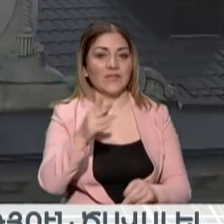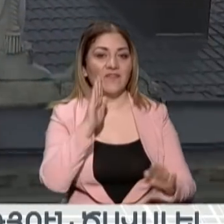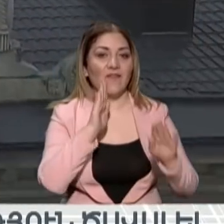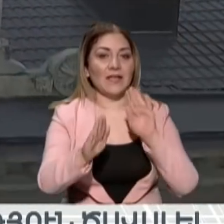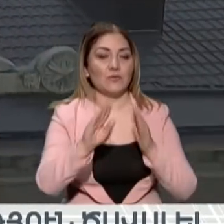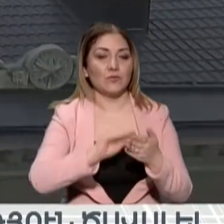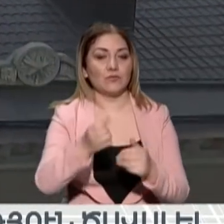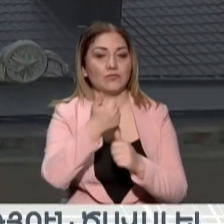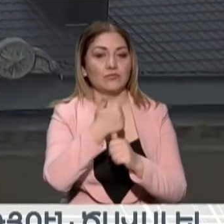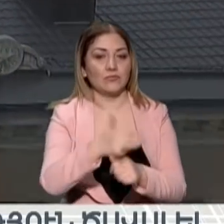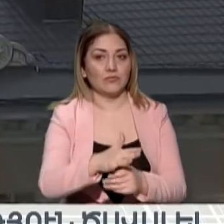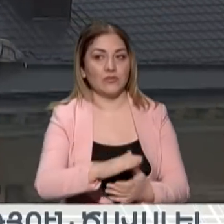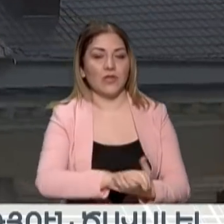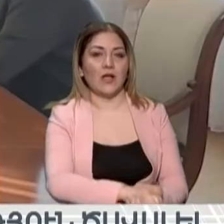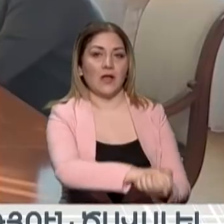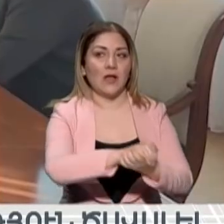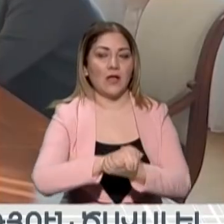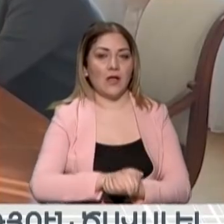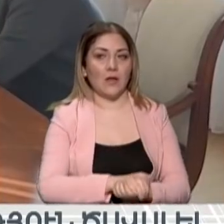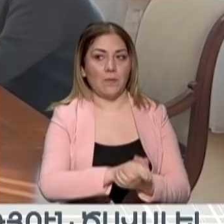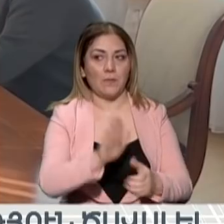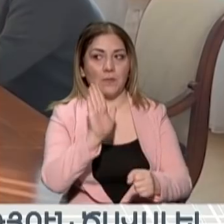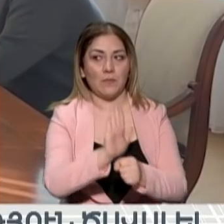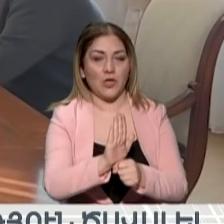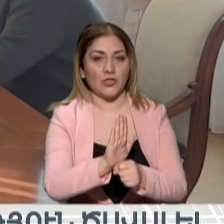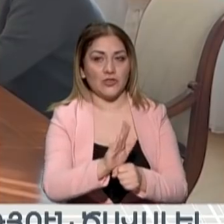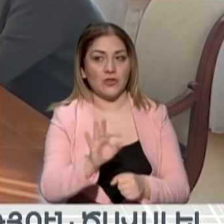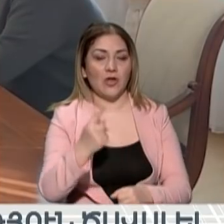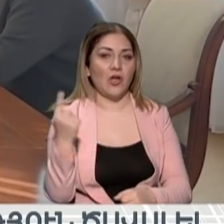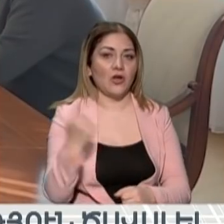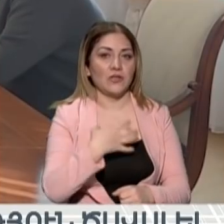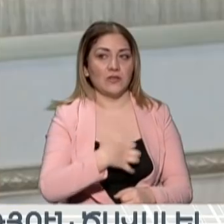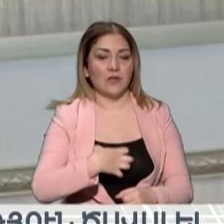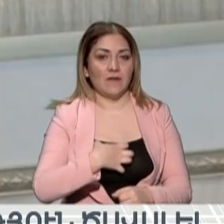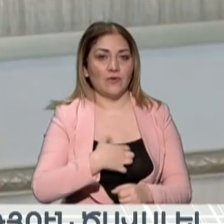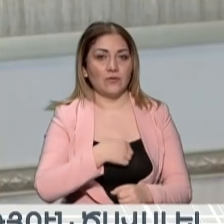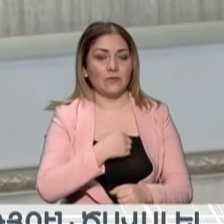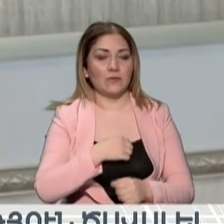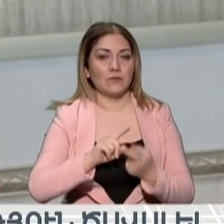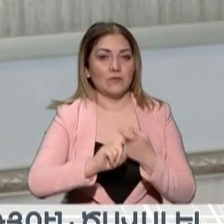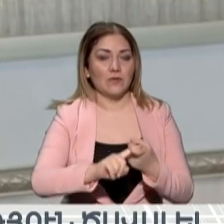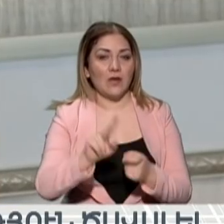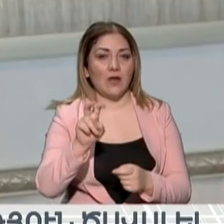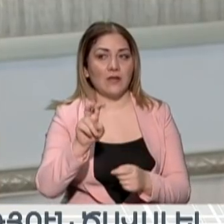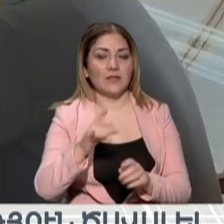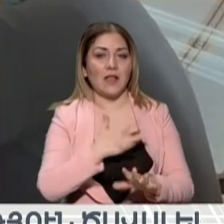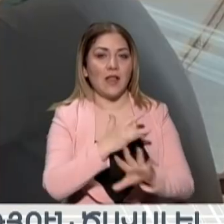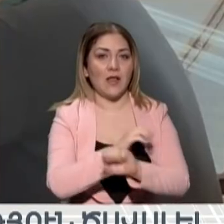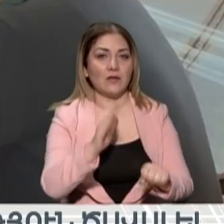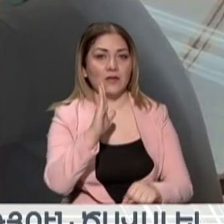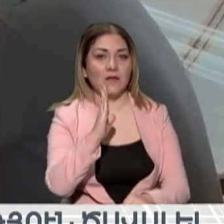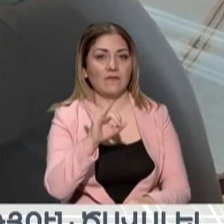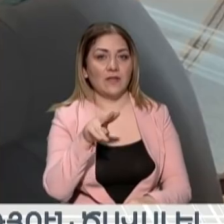Facebook-ի իրեջում գրեց. «Համախմբման ու միասնականության կոչիս համատեքստում առաջին կարևոր համագործակցությունը կայացավ Արցախի հերոս